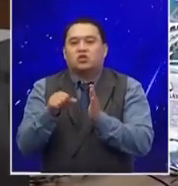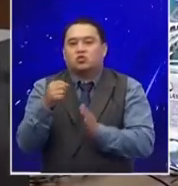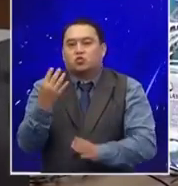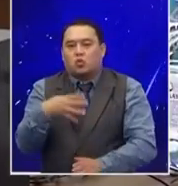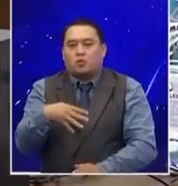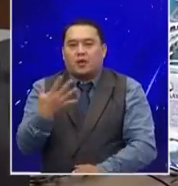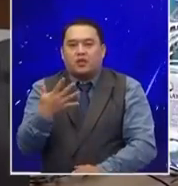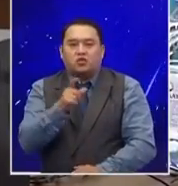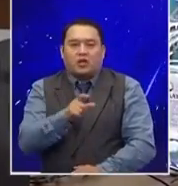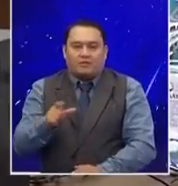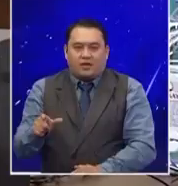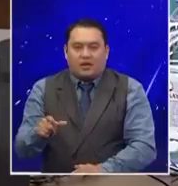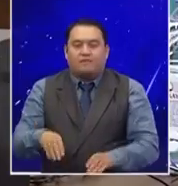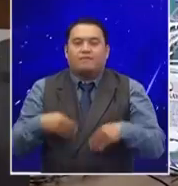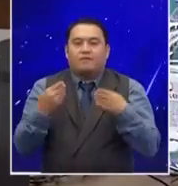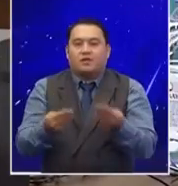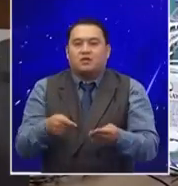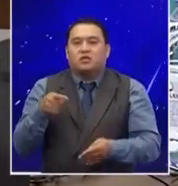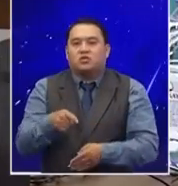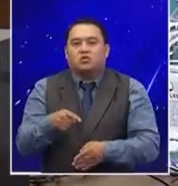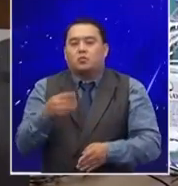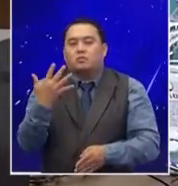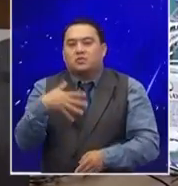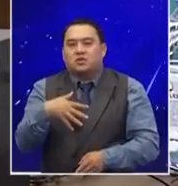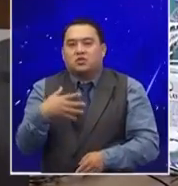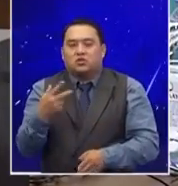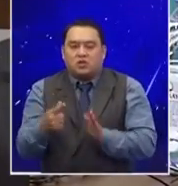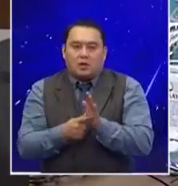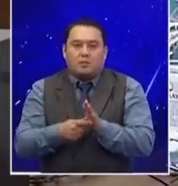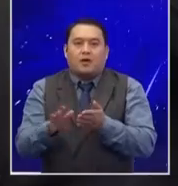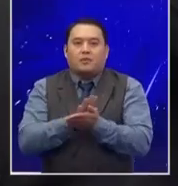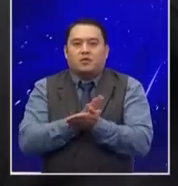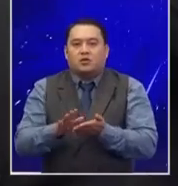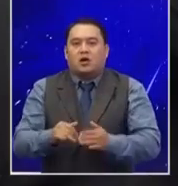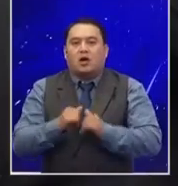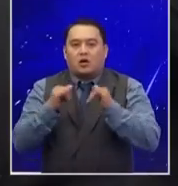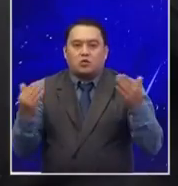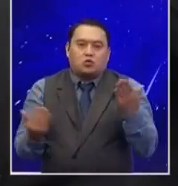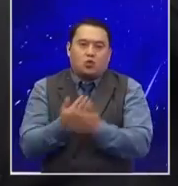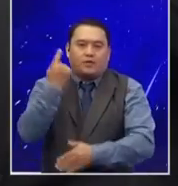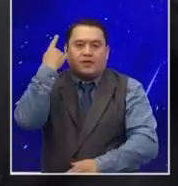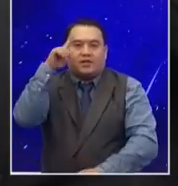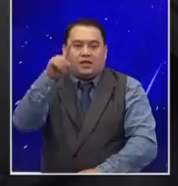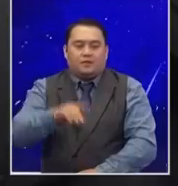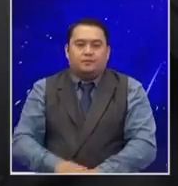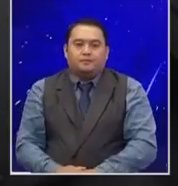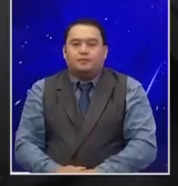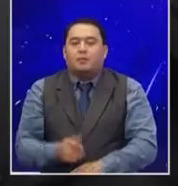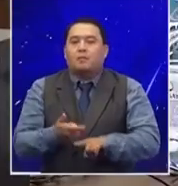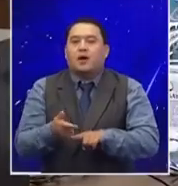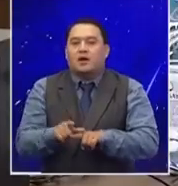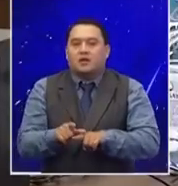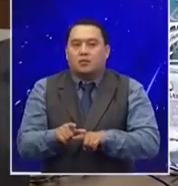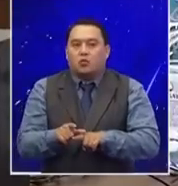3645 человек, выданы 1659 грантов на развитие новых бизнес-идей. По итогам